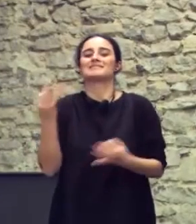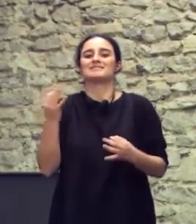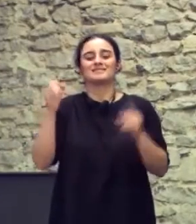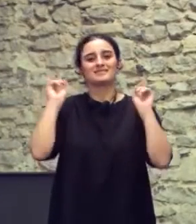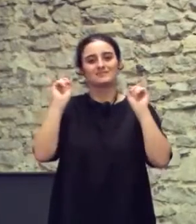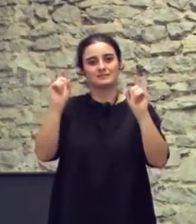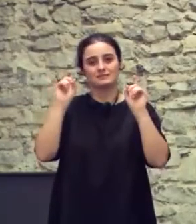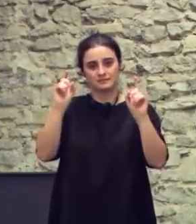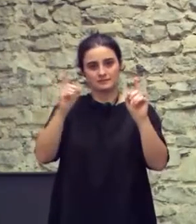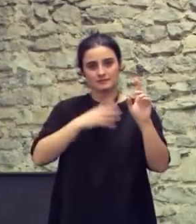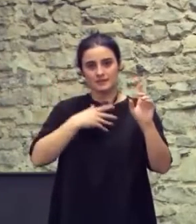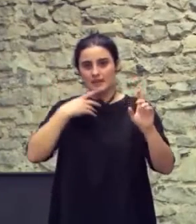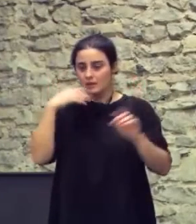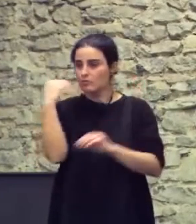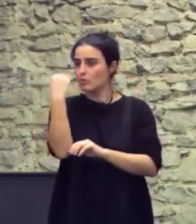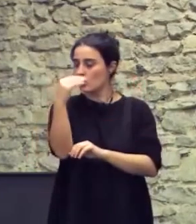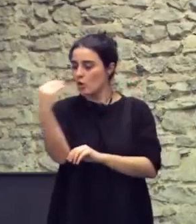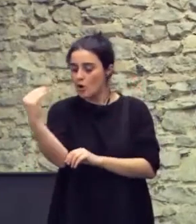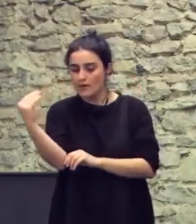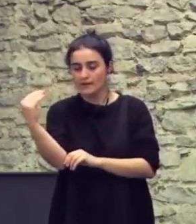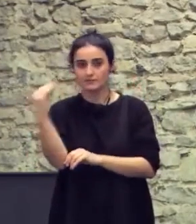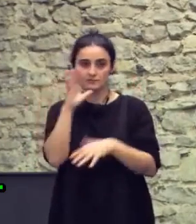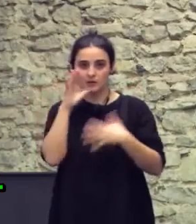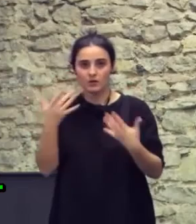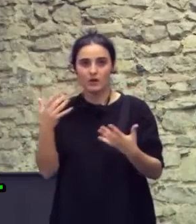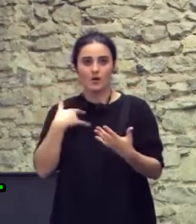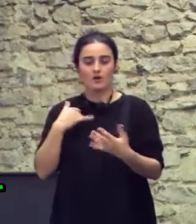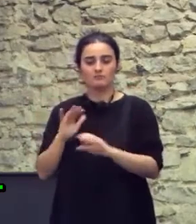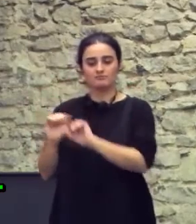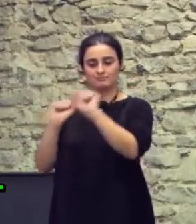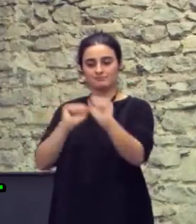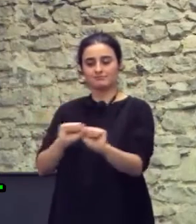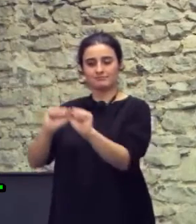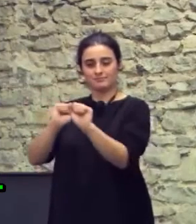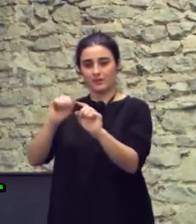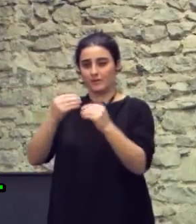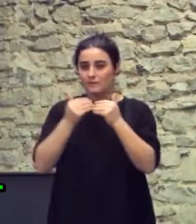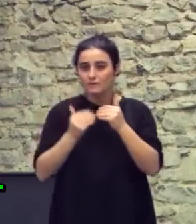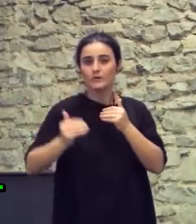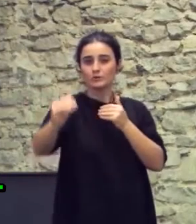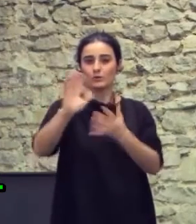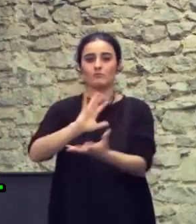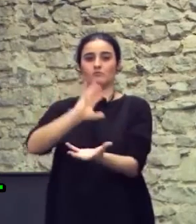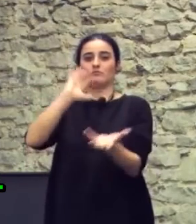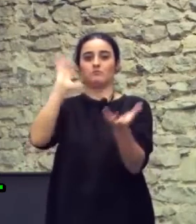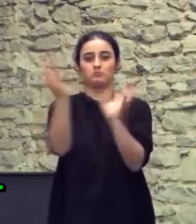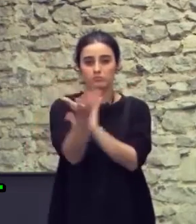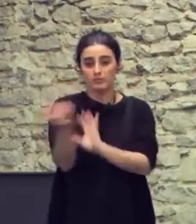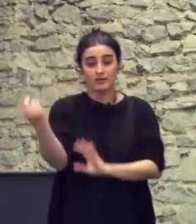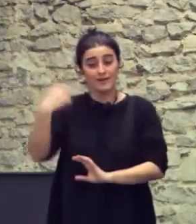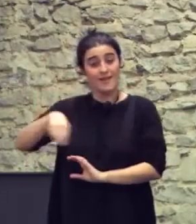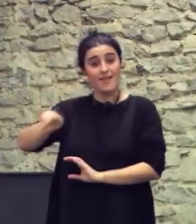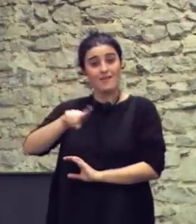gaur egungo gazte horiek beste era batetara ezten baditugu, biharko mundua oso ezberdina izango da, eta haiek dira